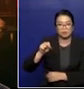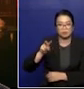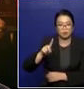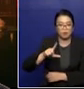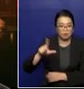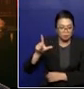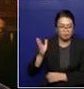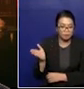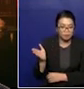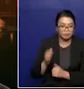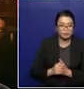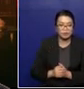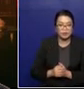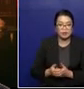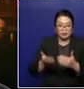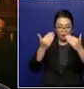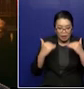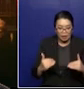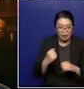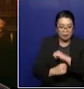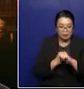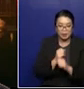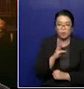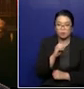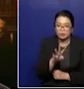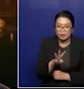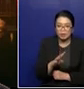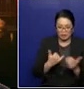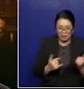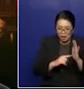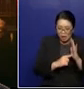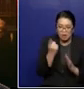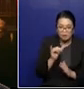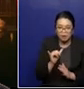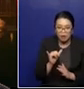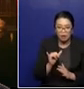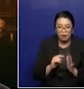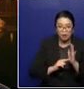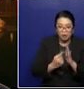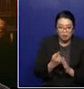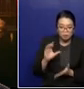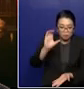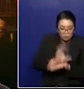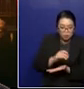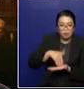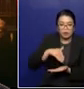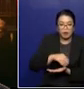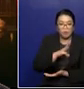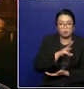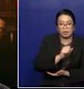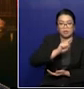อย่างงั้นแต่พองบกลาง64ฮะยังไม่ทันเริ่มต้นเลยฮะครั้งแรกท่านได้ไป 614,000